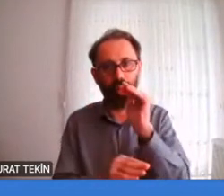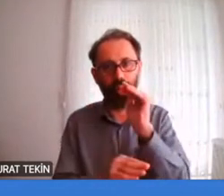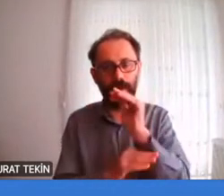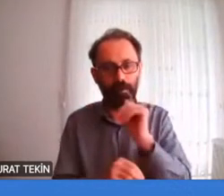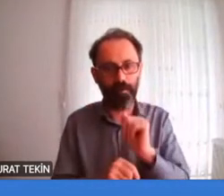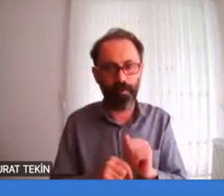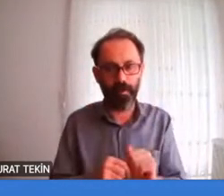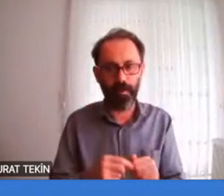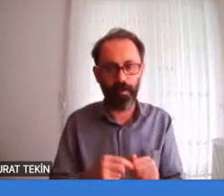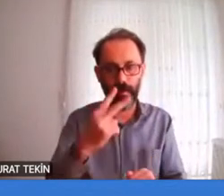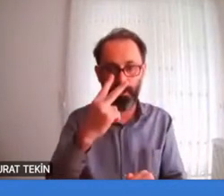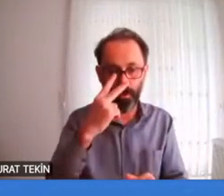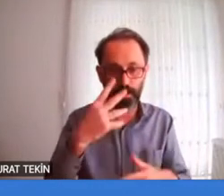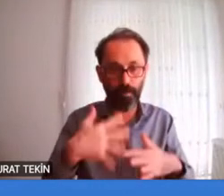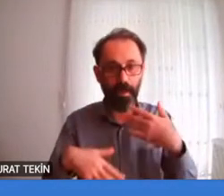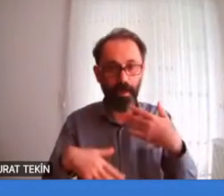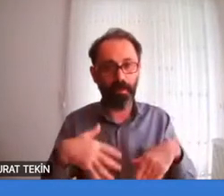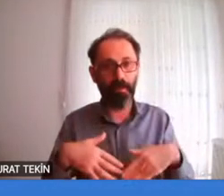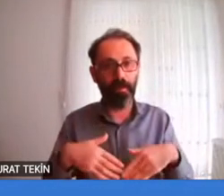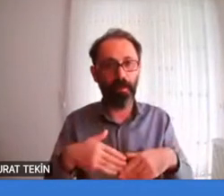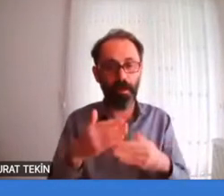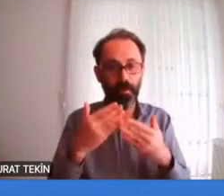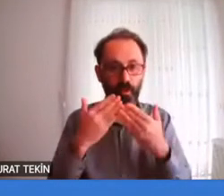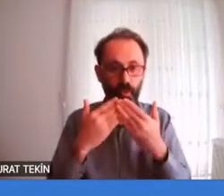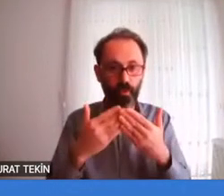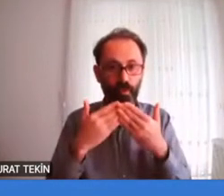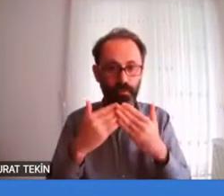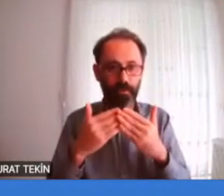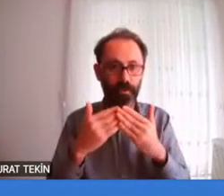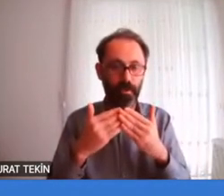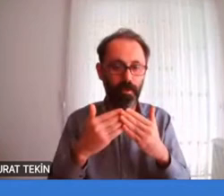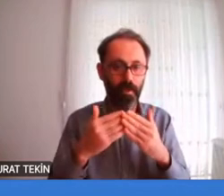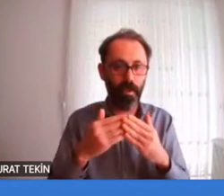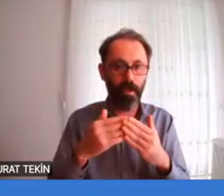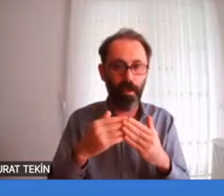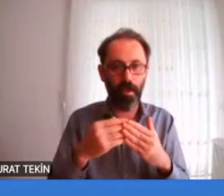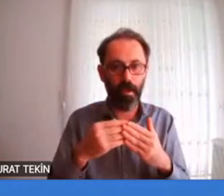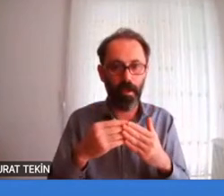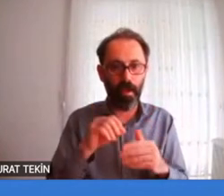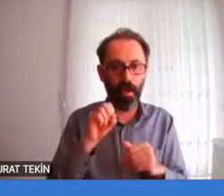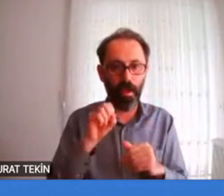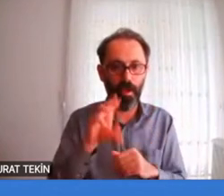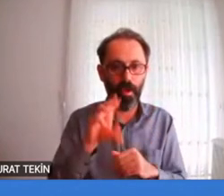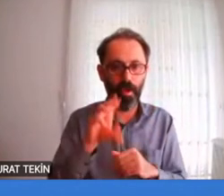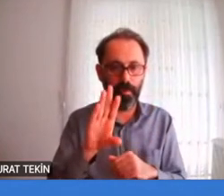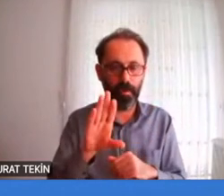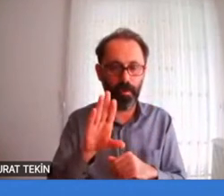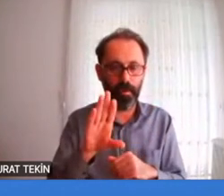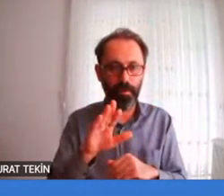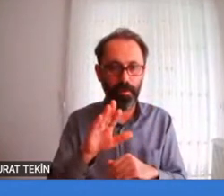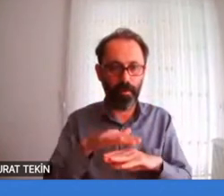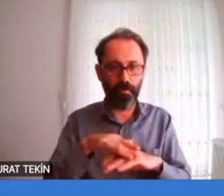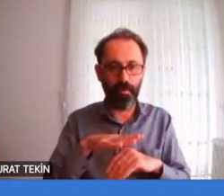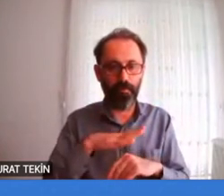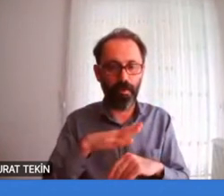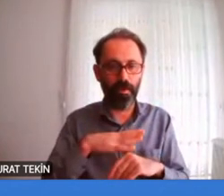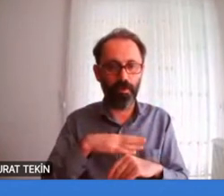engelli okulunda beden eğitimi öğretmeniyim ben. Asıl benim mesleğim öğretmendik. Şimdi